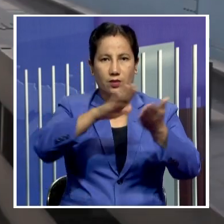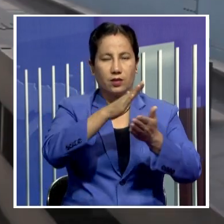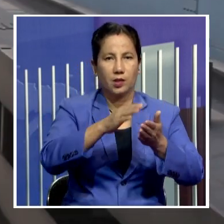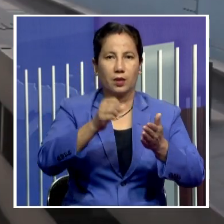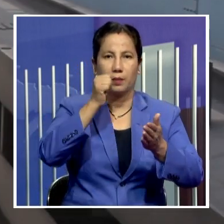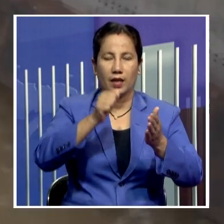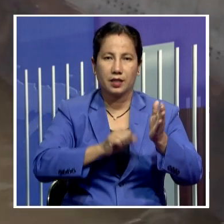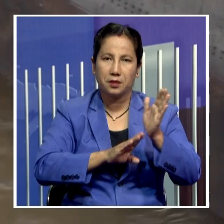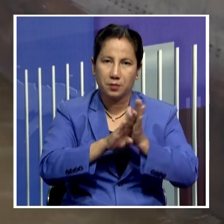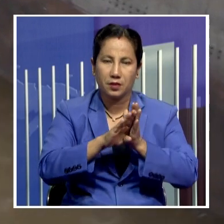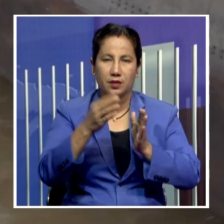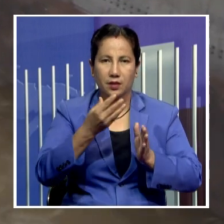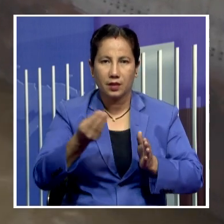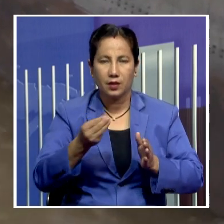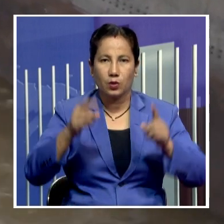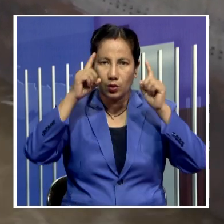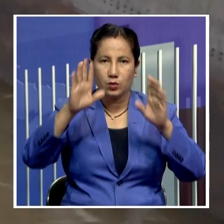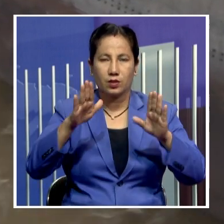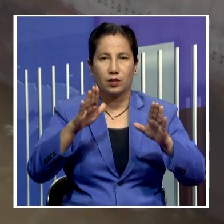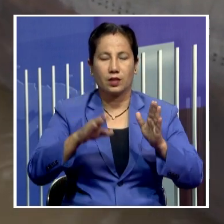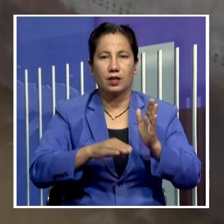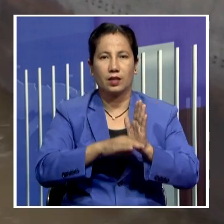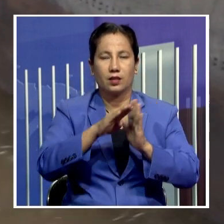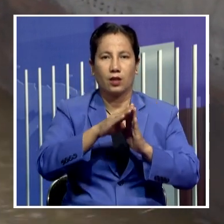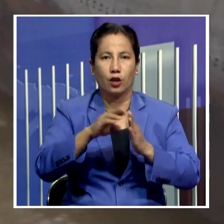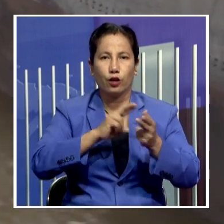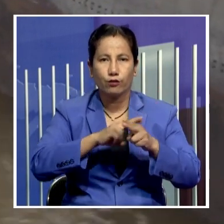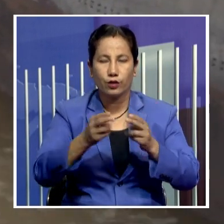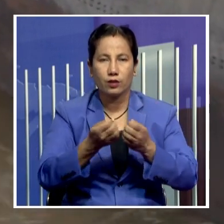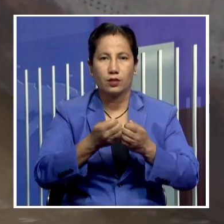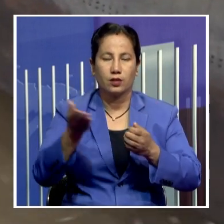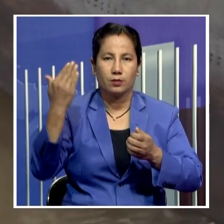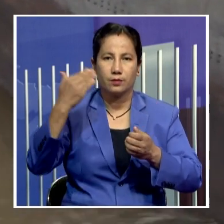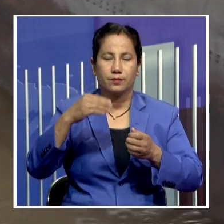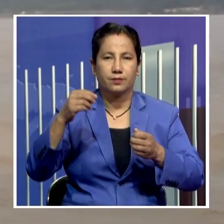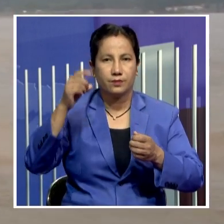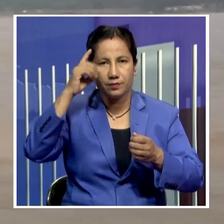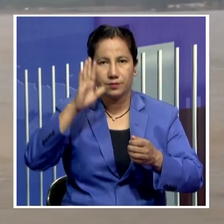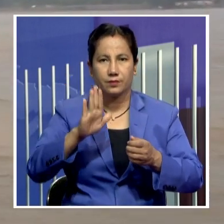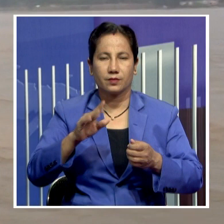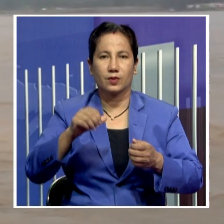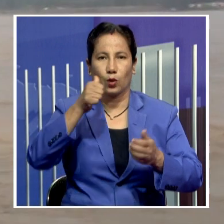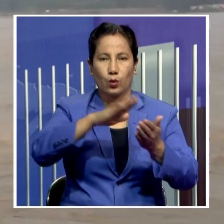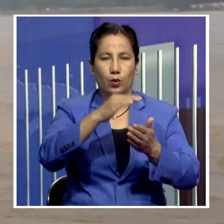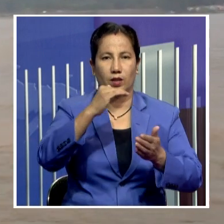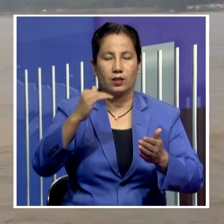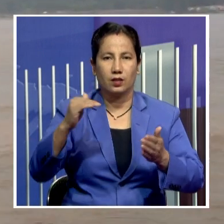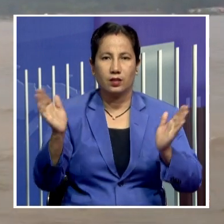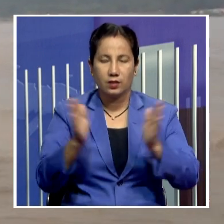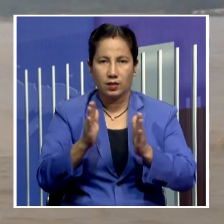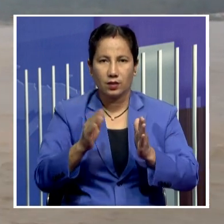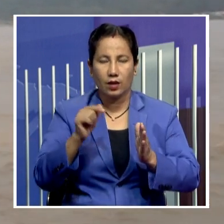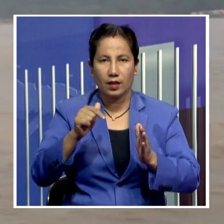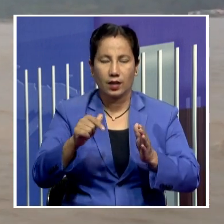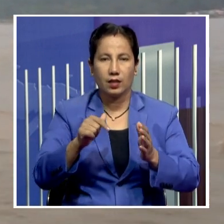उल्लेख्य बढ्ने र केहीको सतर्कता तहसम्म पार हुन सक्ने पूर्वानुमान गरिएको छ। खोला तथा साना खहरे खोलामा